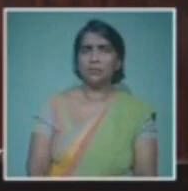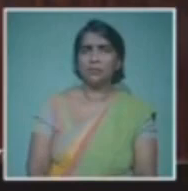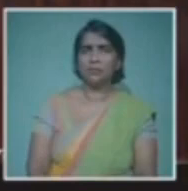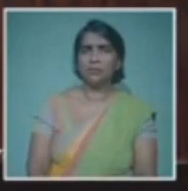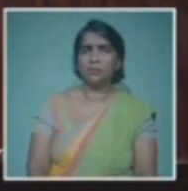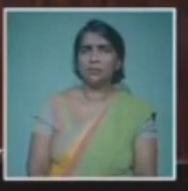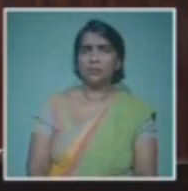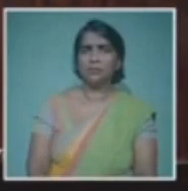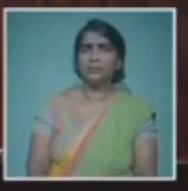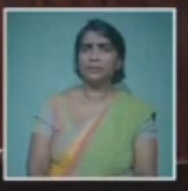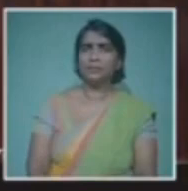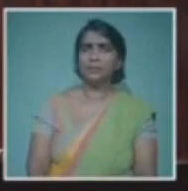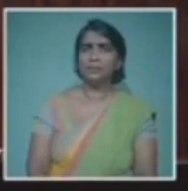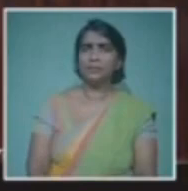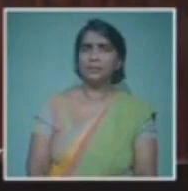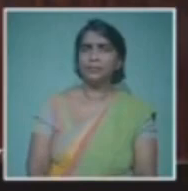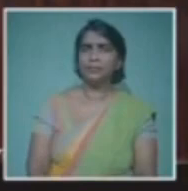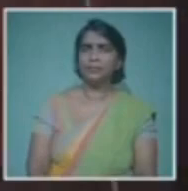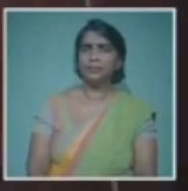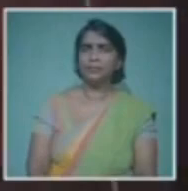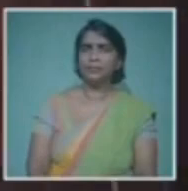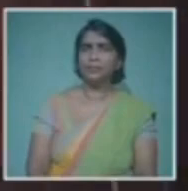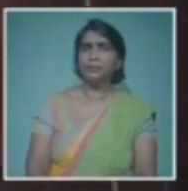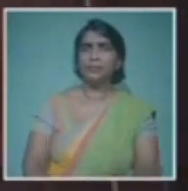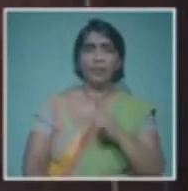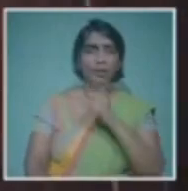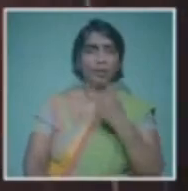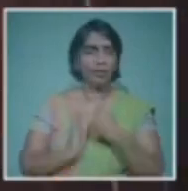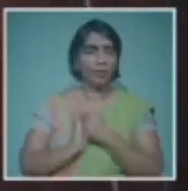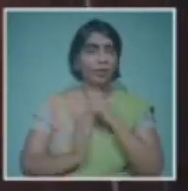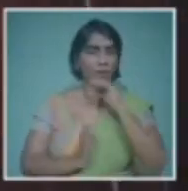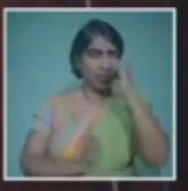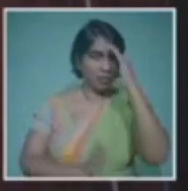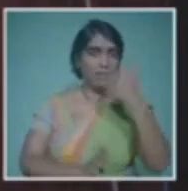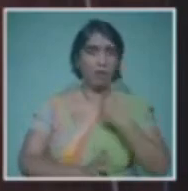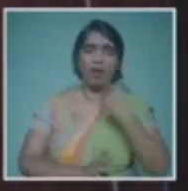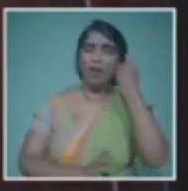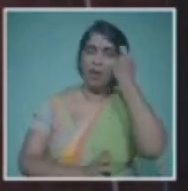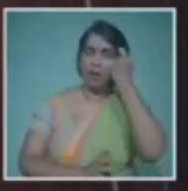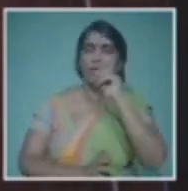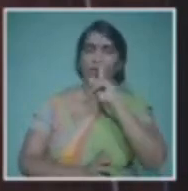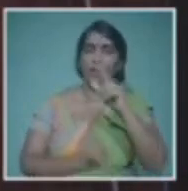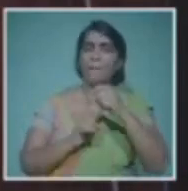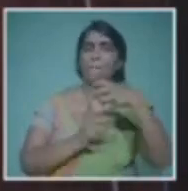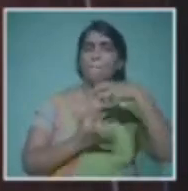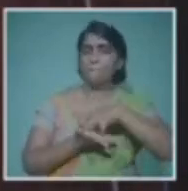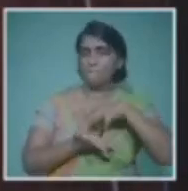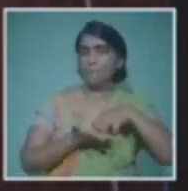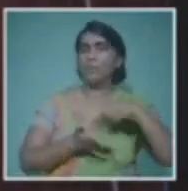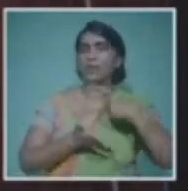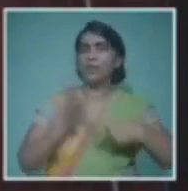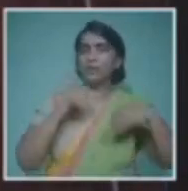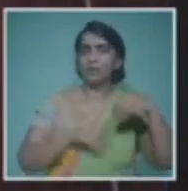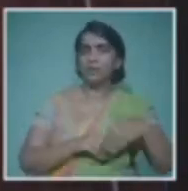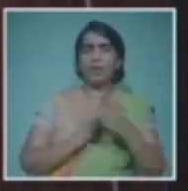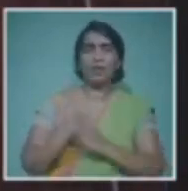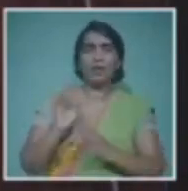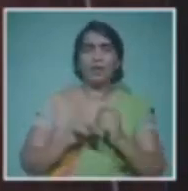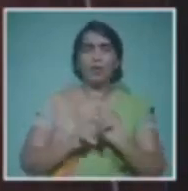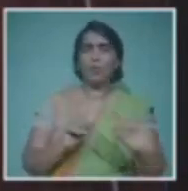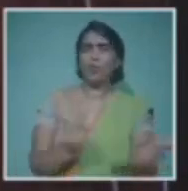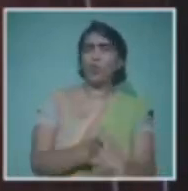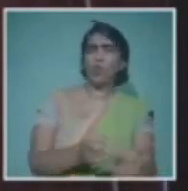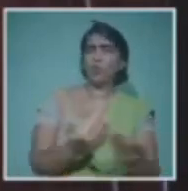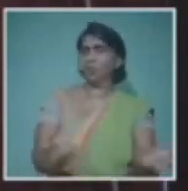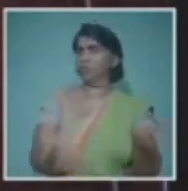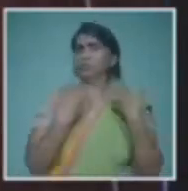කතානායකතුමනේ. ගරු කතානායකතුමා විශේෂයෙන් මම මගේ අදහස ප්‍රකාශ කළා පළාත් පාලනේ මැති වෙන්නේ පිළිබඳව. ගරු මන්ත්‍රීවරු ගහ ගන්න